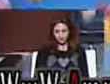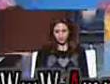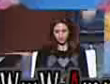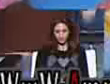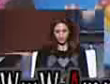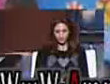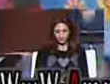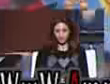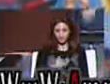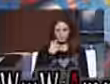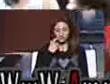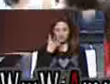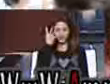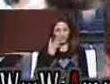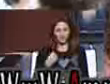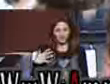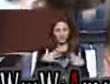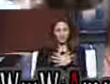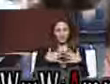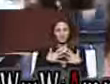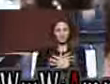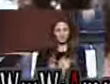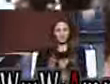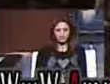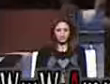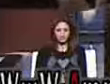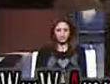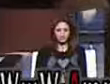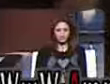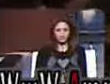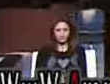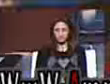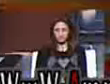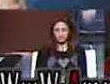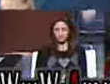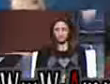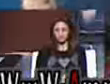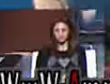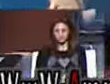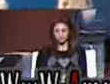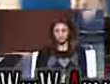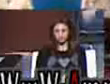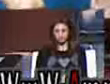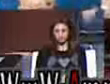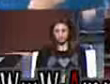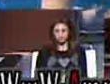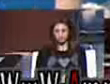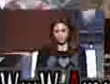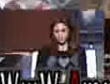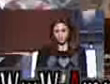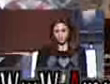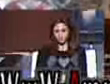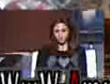ليلة عيد، ليلة عيد، الليلة ليلة عيد، زينة وناس صوت جراس عم بترن